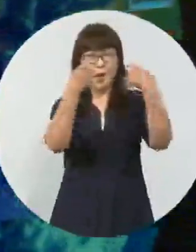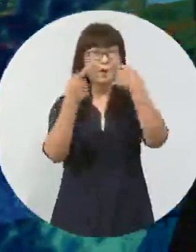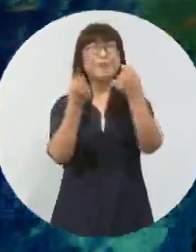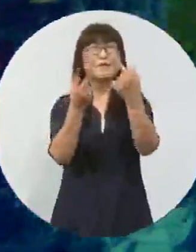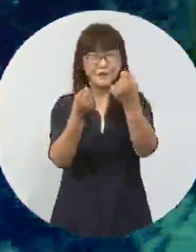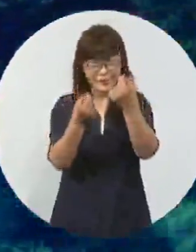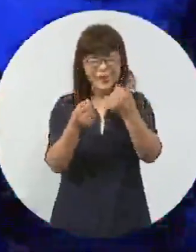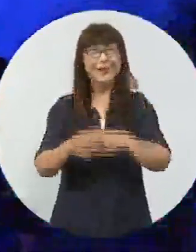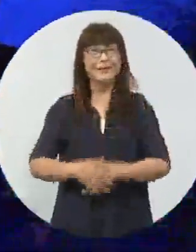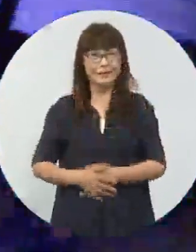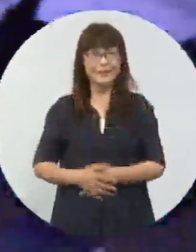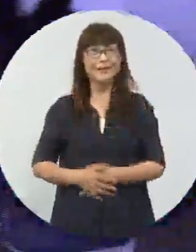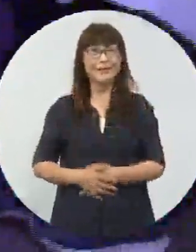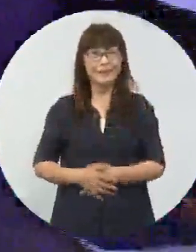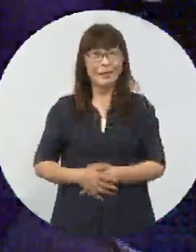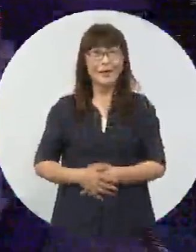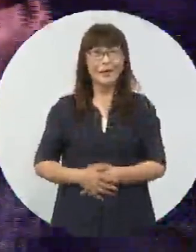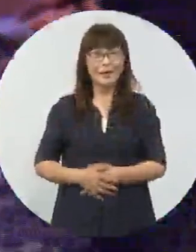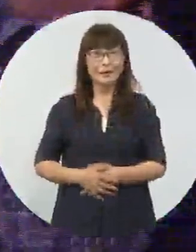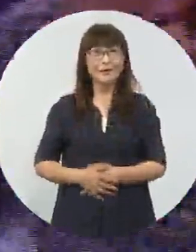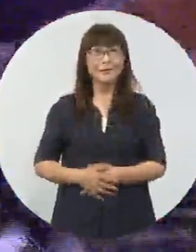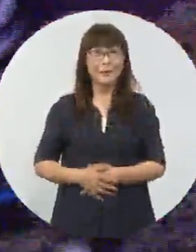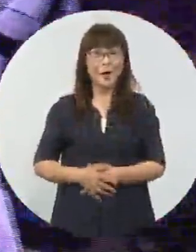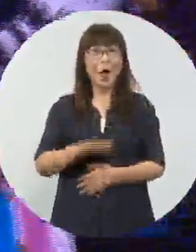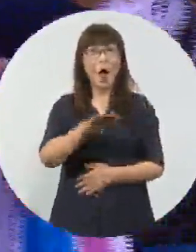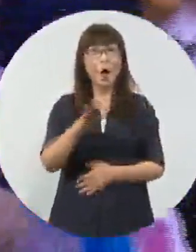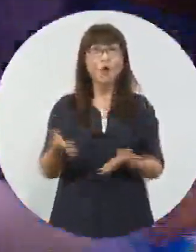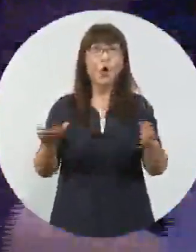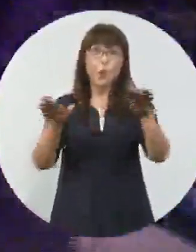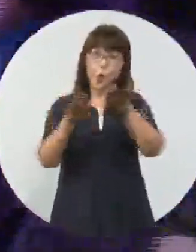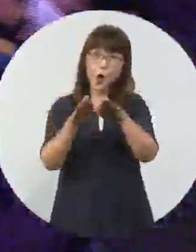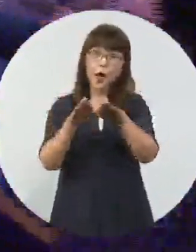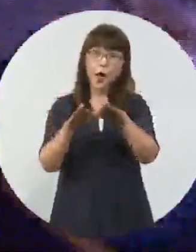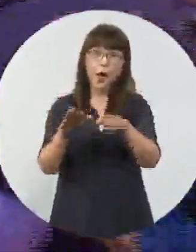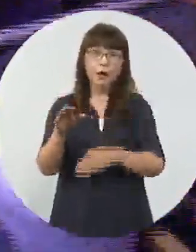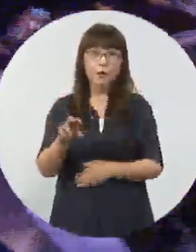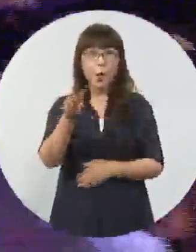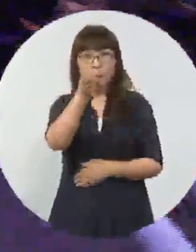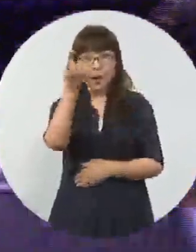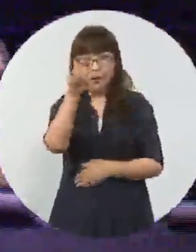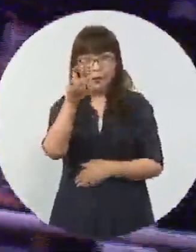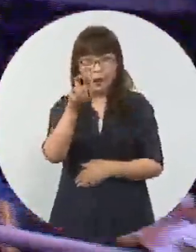したらね。 市民シアターに続き、子ども館もおよそ40